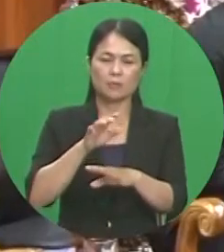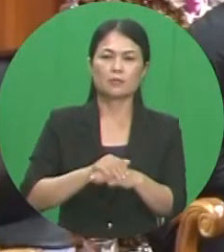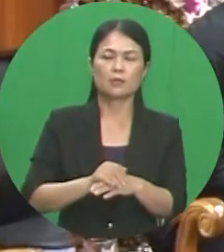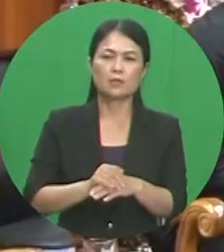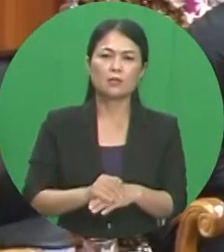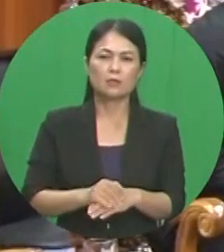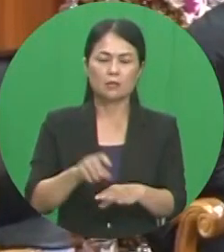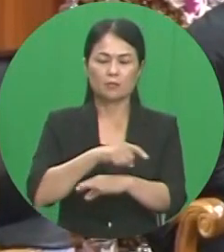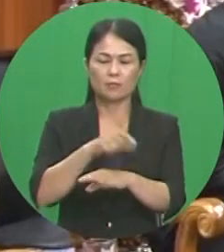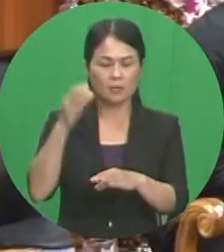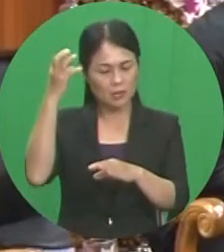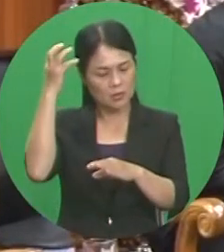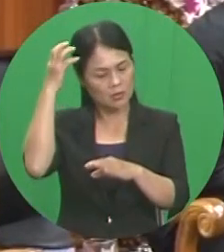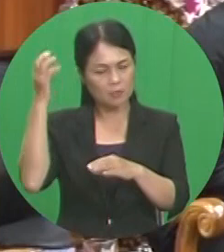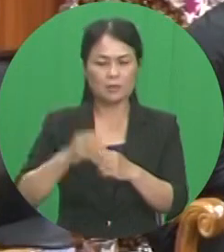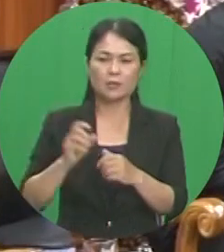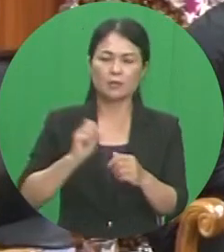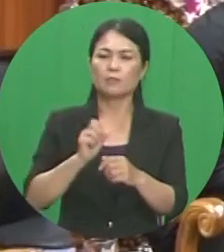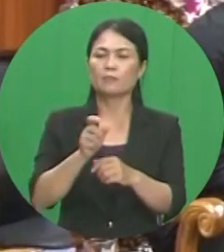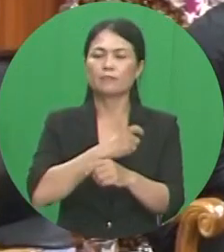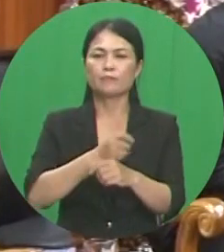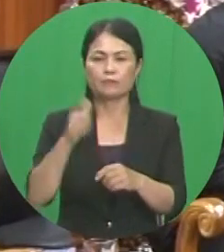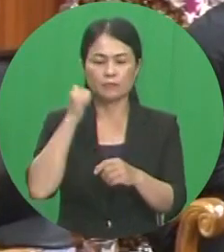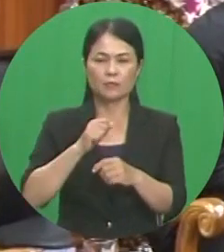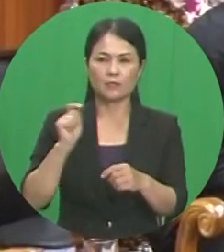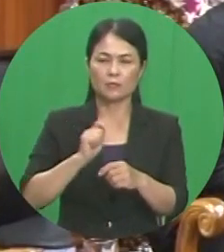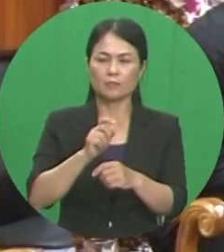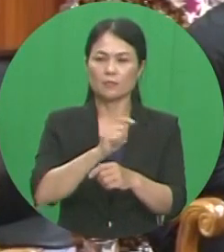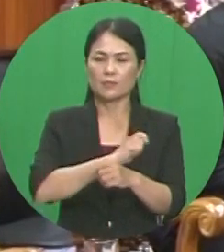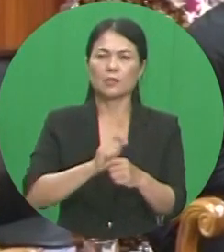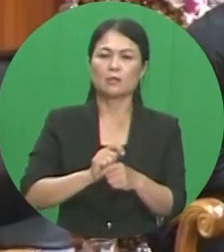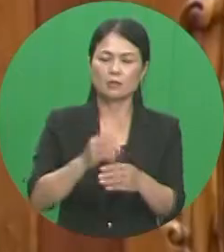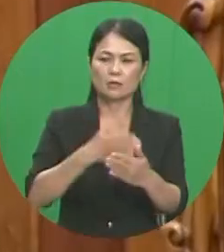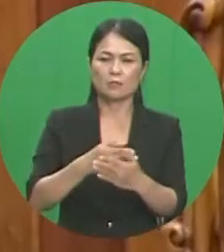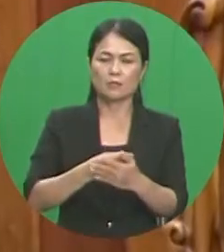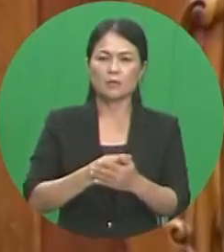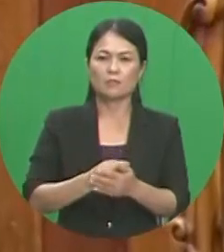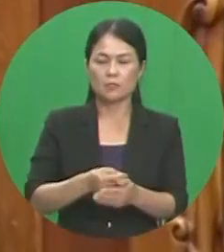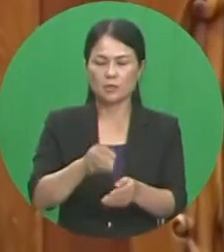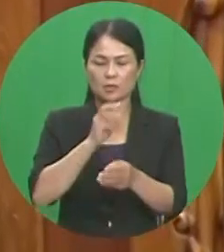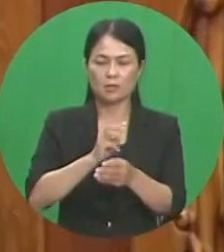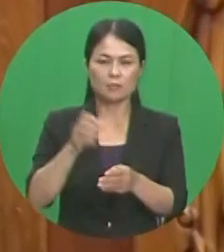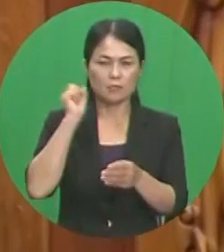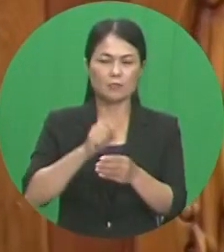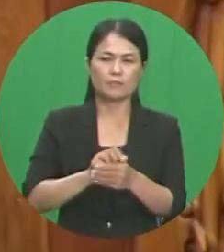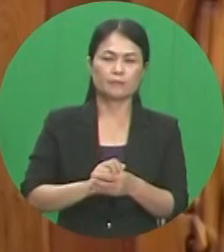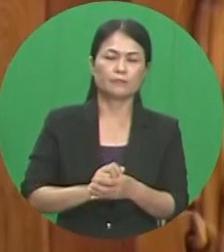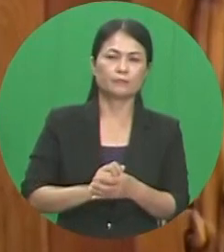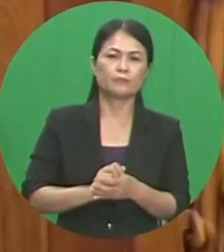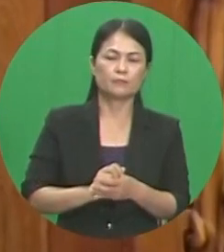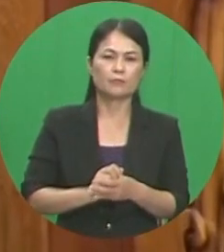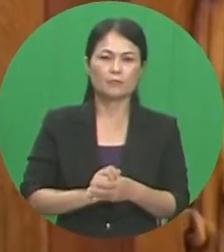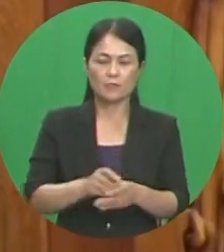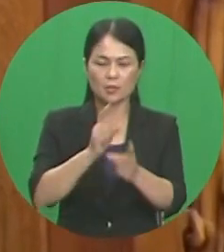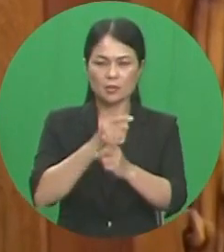chám đài miên lục long tì hái, nâng nạ sợi rốt thá thao rá mà chắc mạ tập khẩm mốm vì sốt tập hùm.